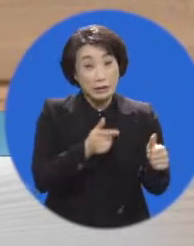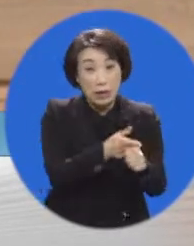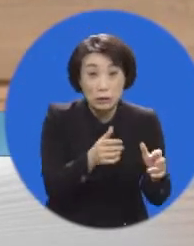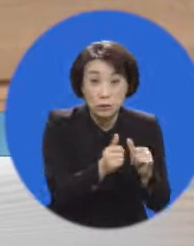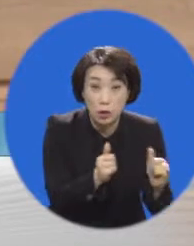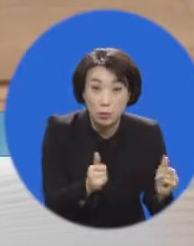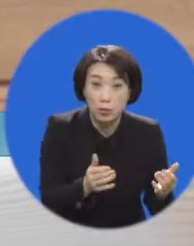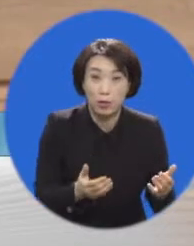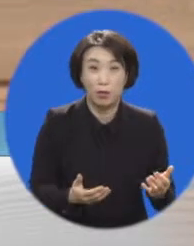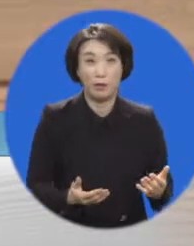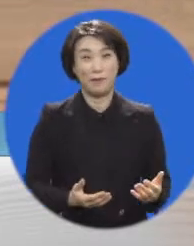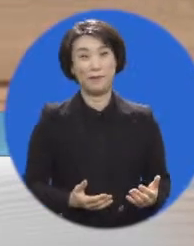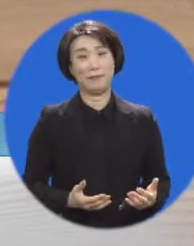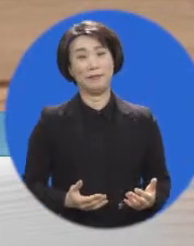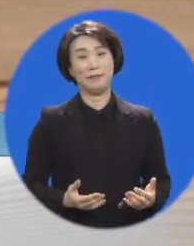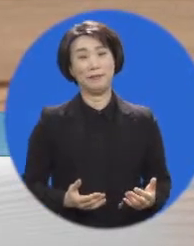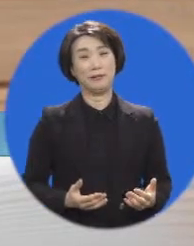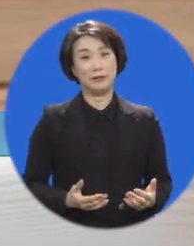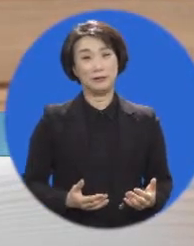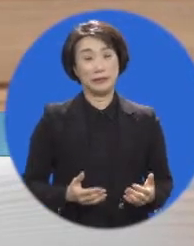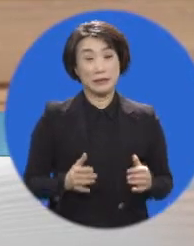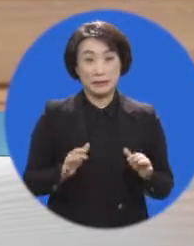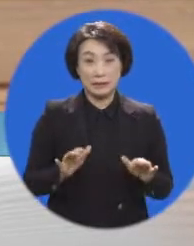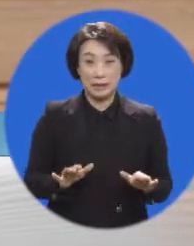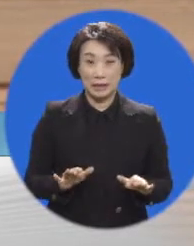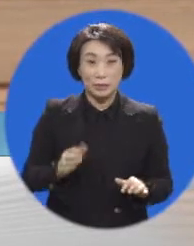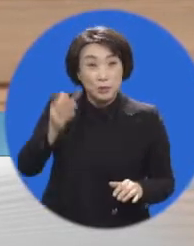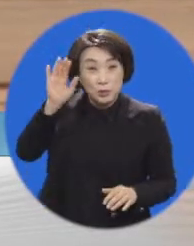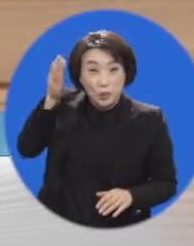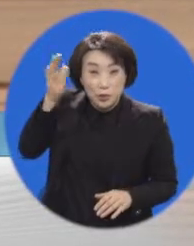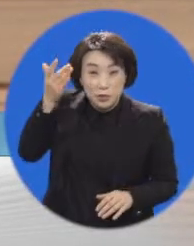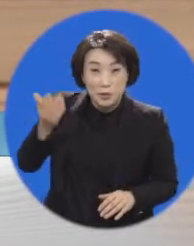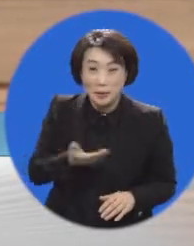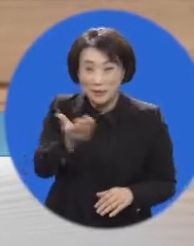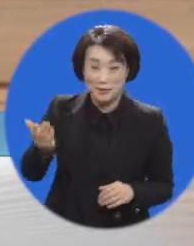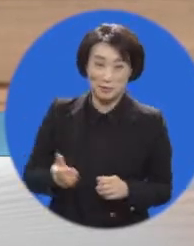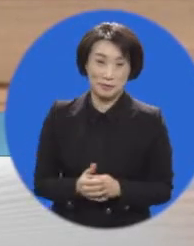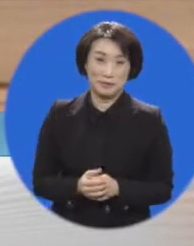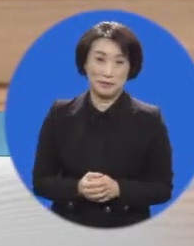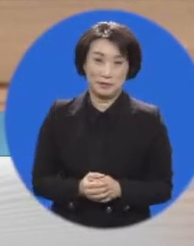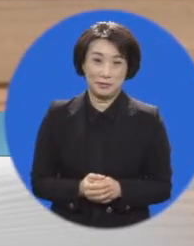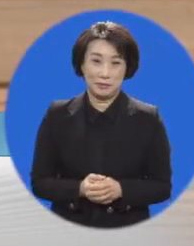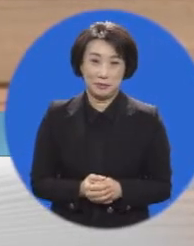살인하는 자니. 예, 요새도요,